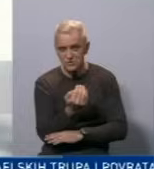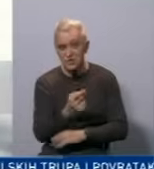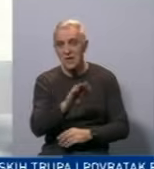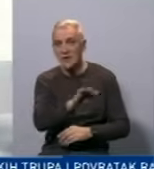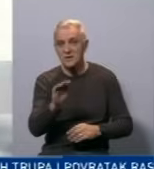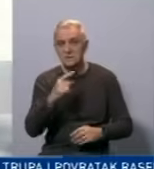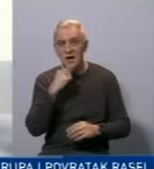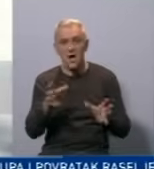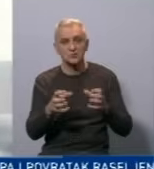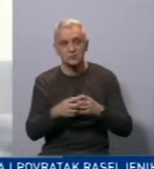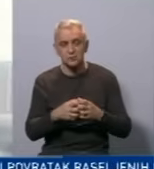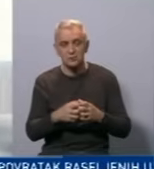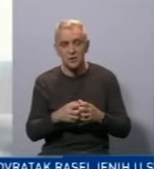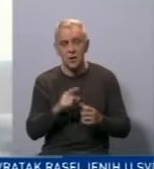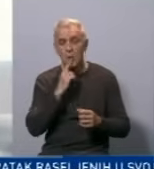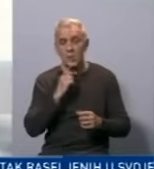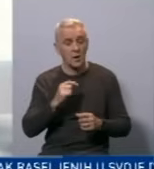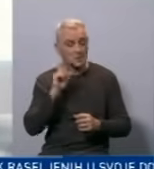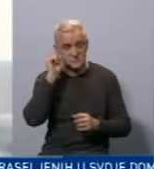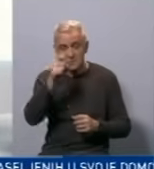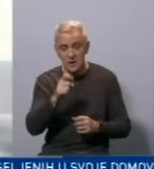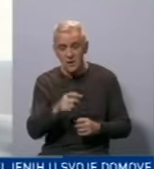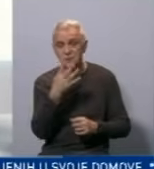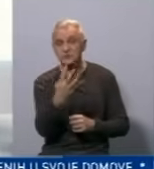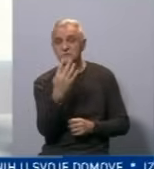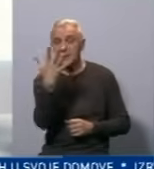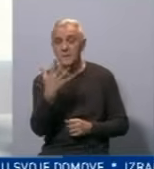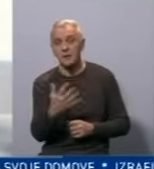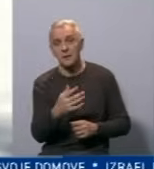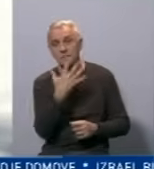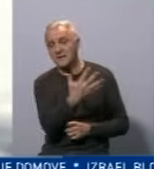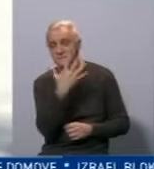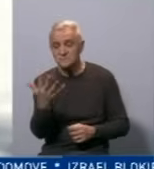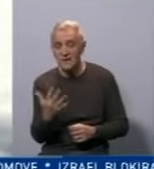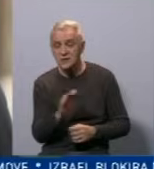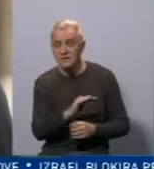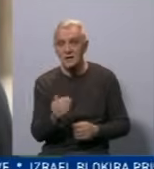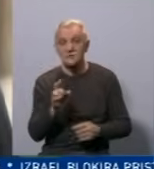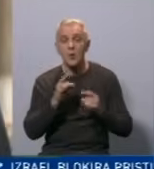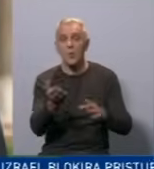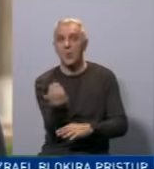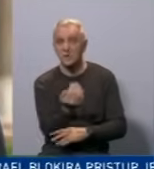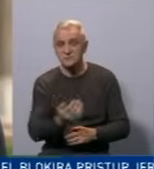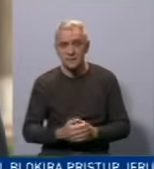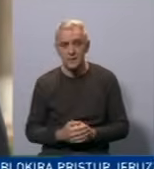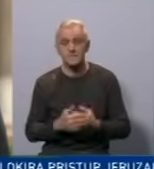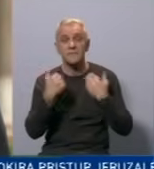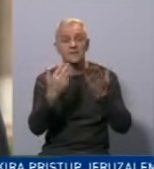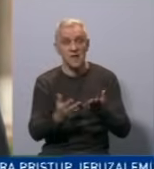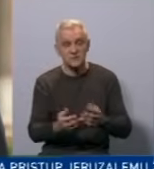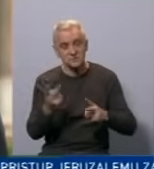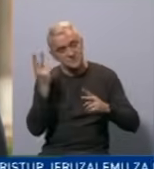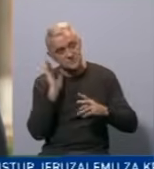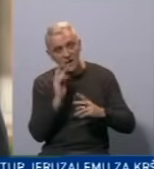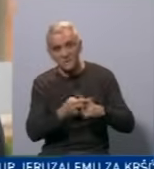u udruženju Ataharin, koje dnevno registruje između 45 i 55 djece na ulici. Ponudit će smještaj za čak 20